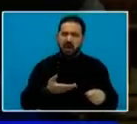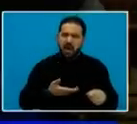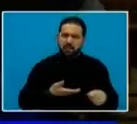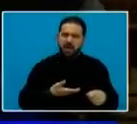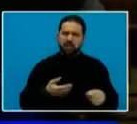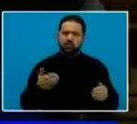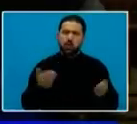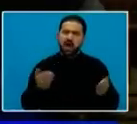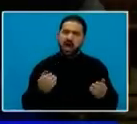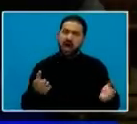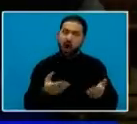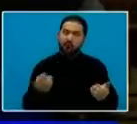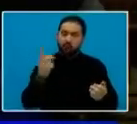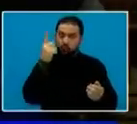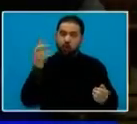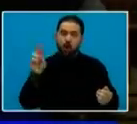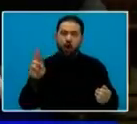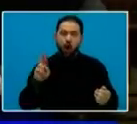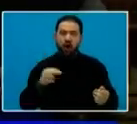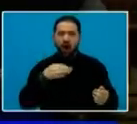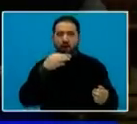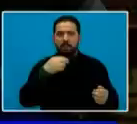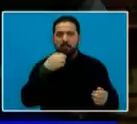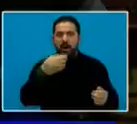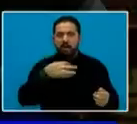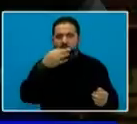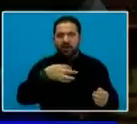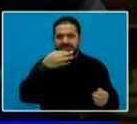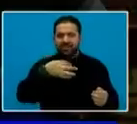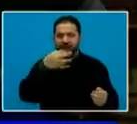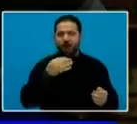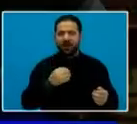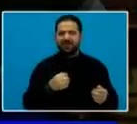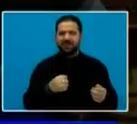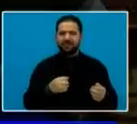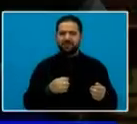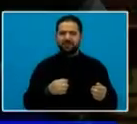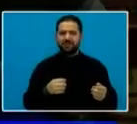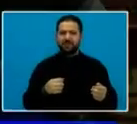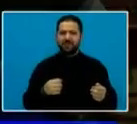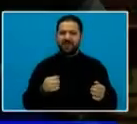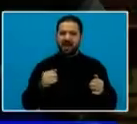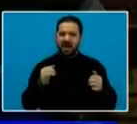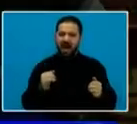avut și un profund rol mărturisitor, până la, suntem în anul acesta al pastorației și trebuie să ținem